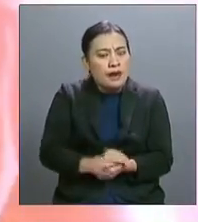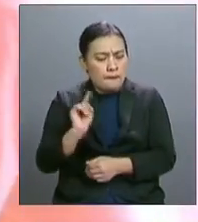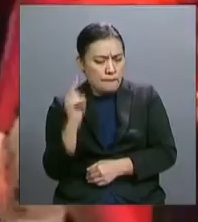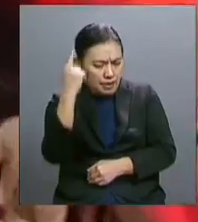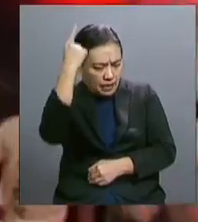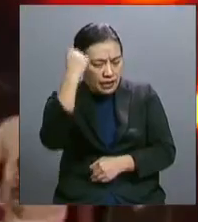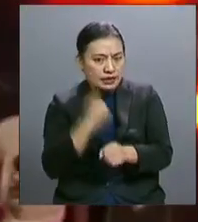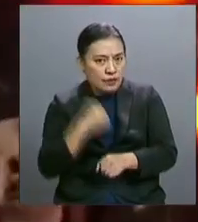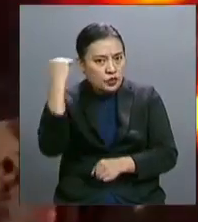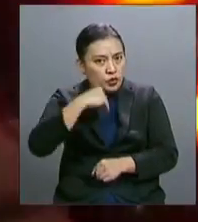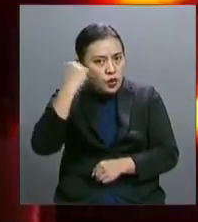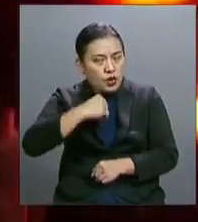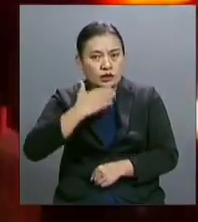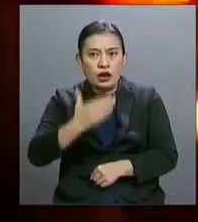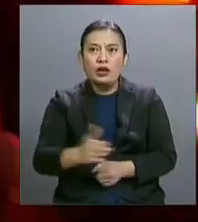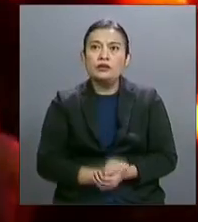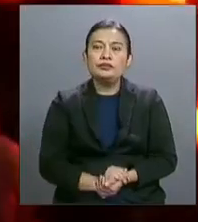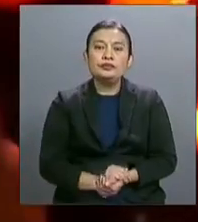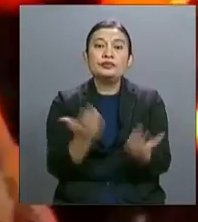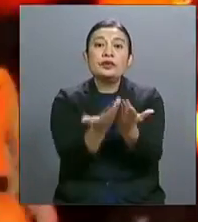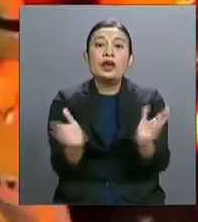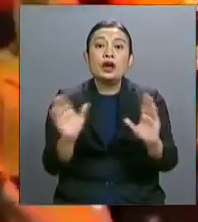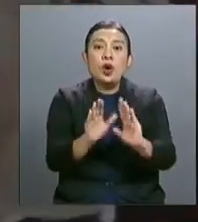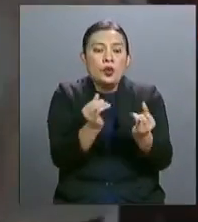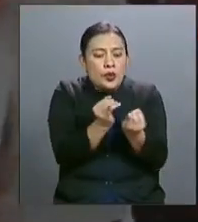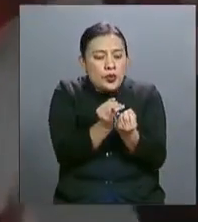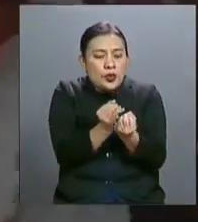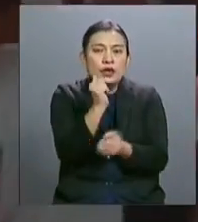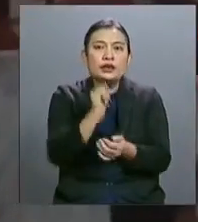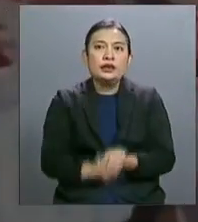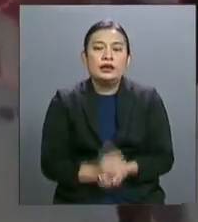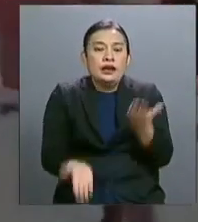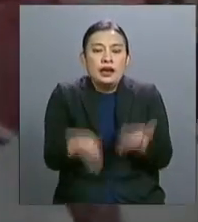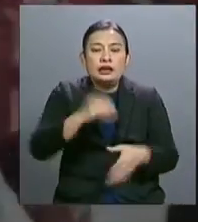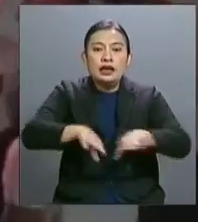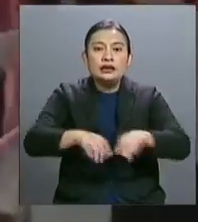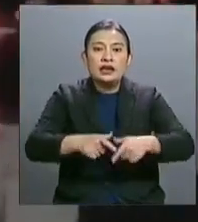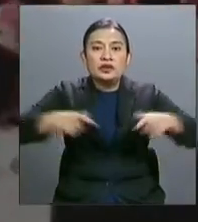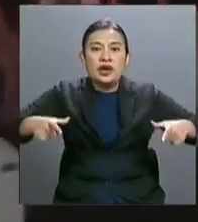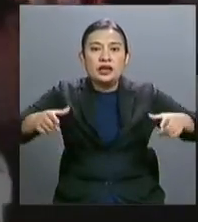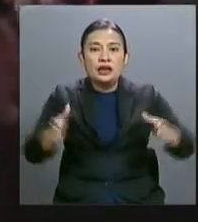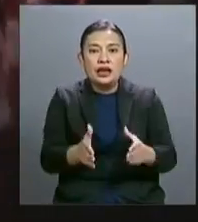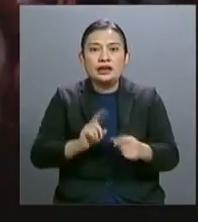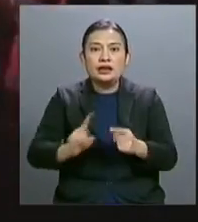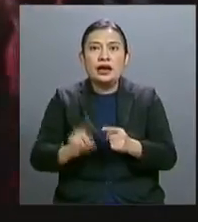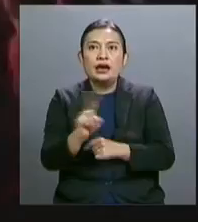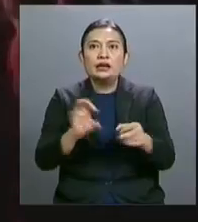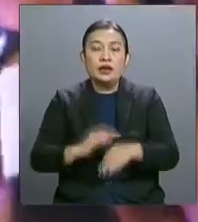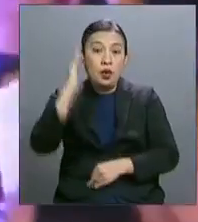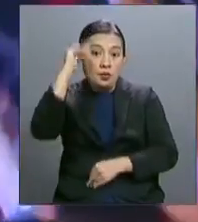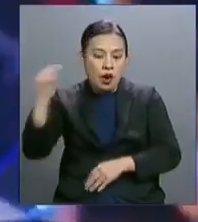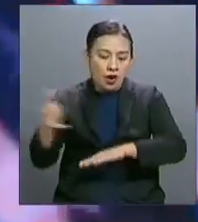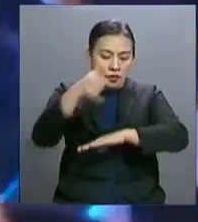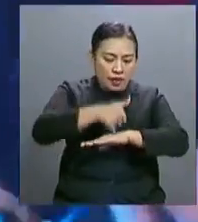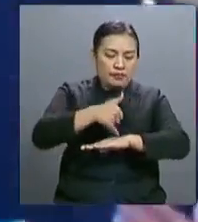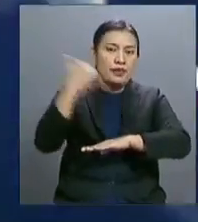ทำอยู่ตลอดความผูกพันของครอบครัวยังเห็นได้จากไม่ว่างานเล็กงานใหญ่แจ๊ดชวนชื่นจะจัดให้มีช่วงของพ่อดมบนเวทีโดยเฉ